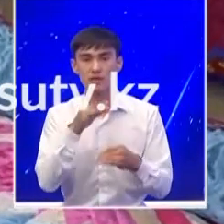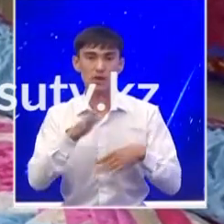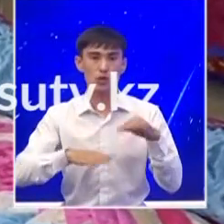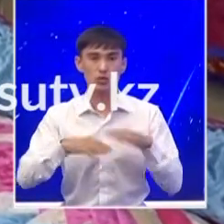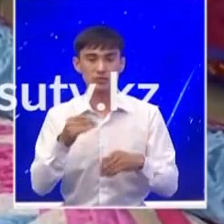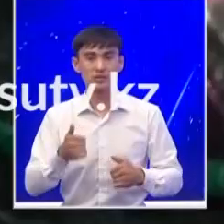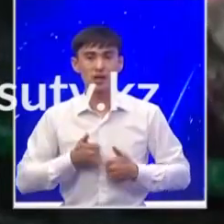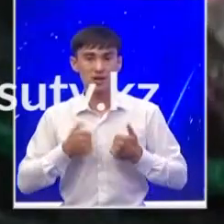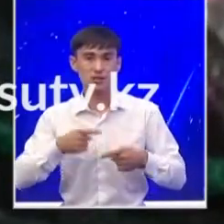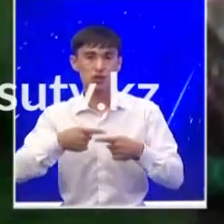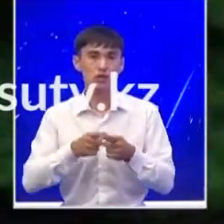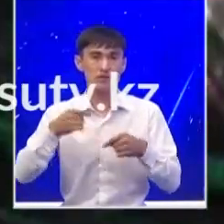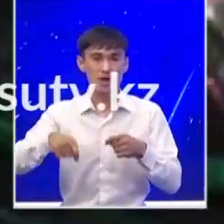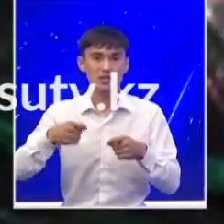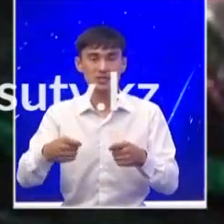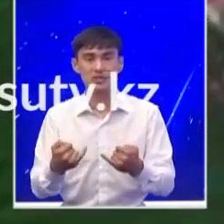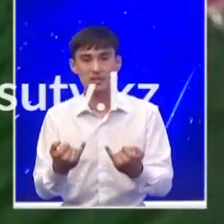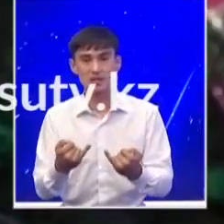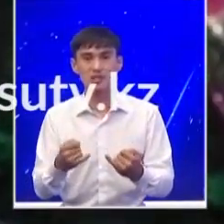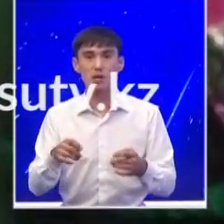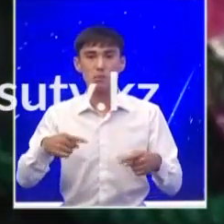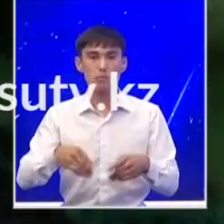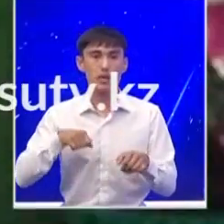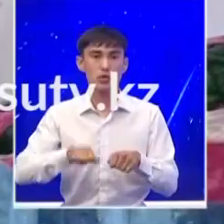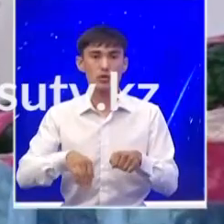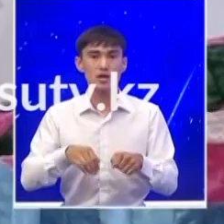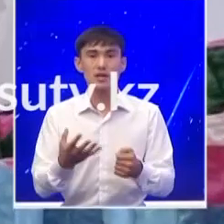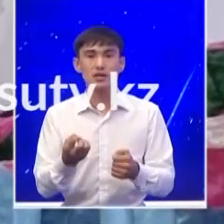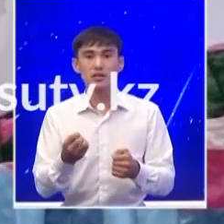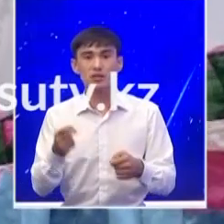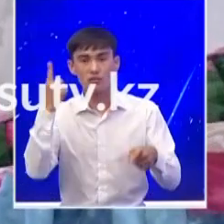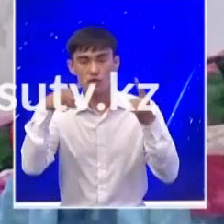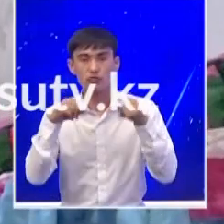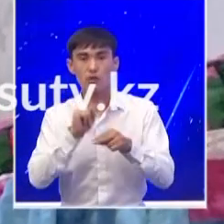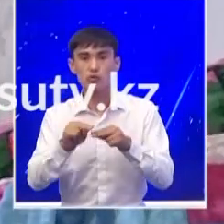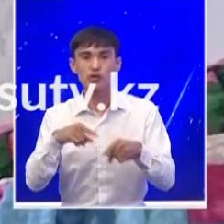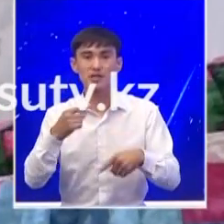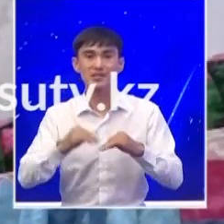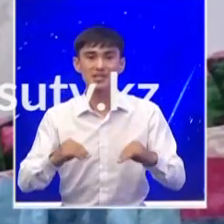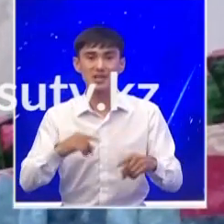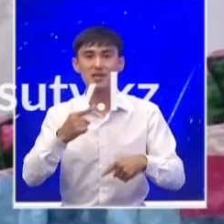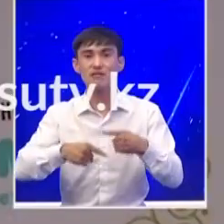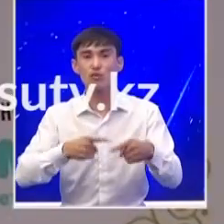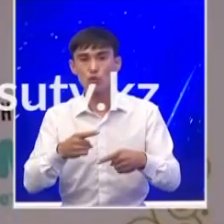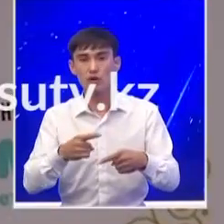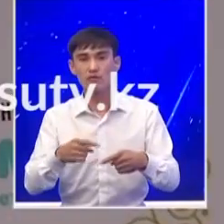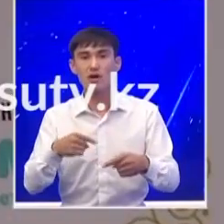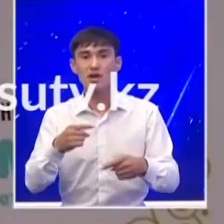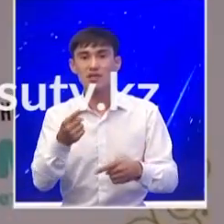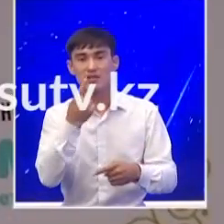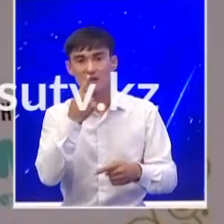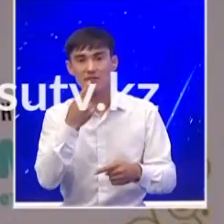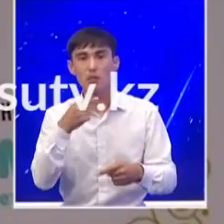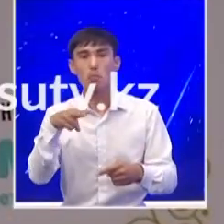рукоделием. Шьет, вяжет, вышивает и даже придет. Творчество обучает также детей и внуков. А недавно вместе с правнучкой принимала